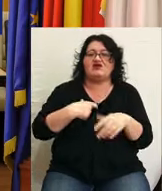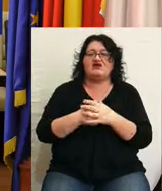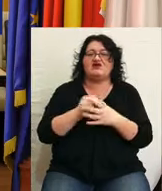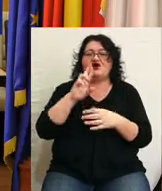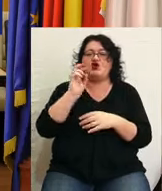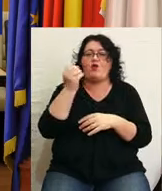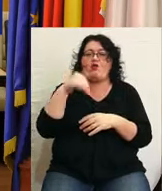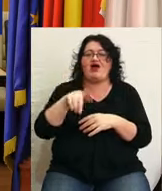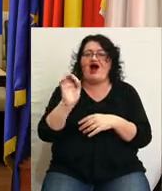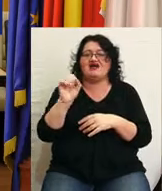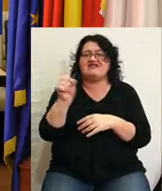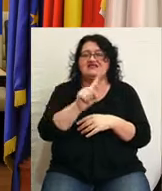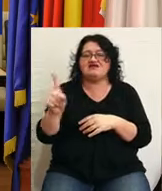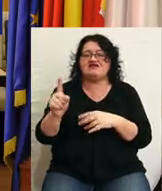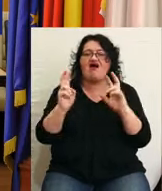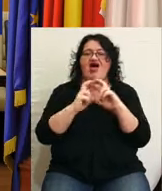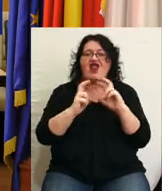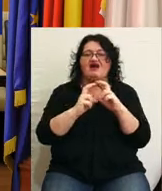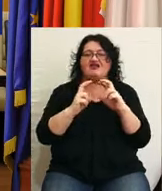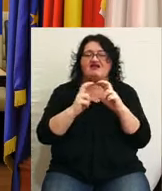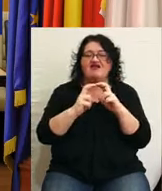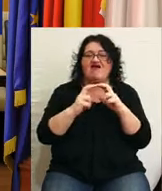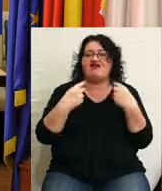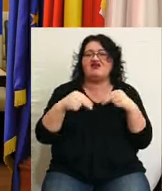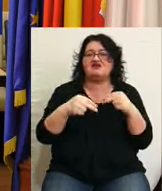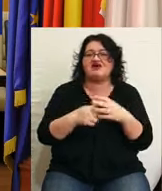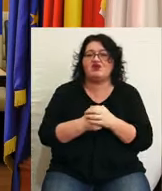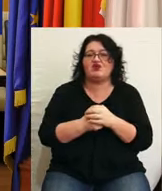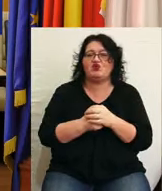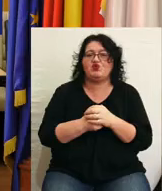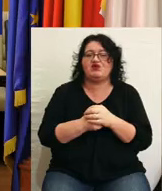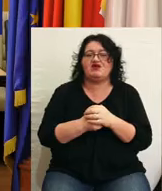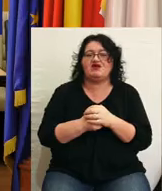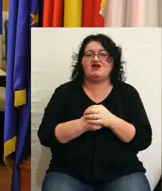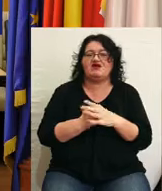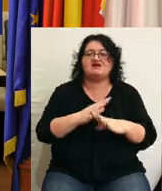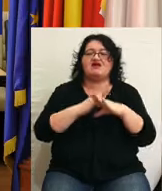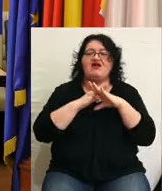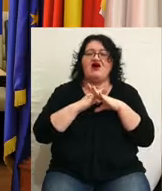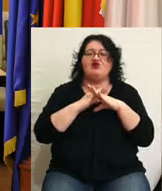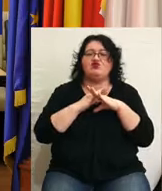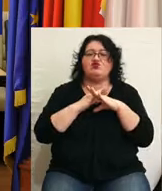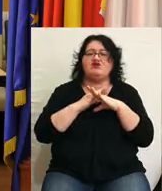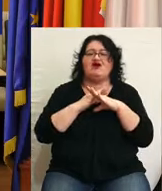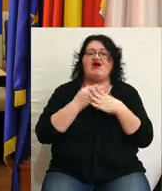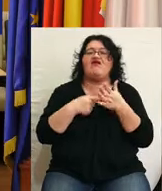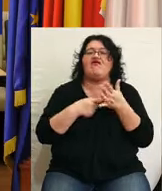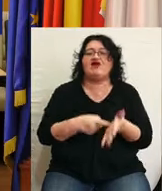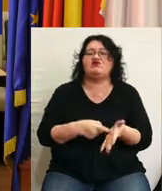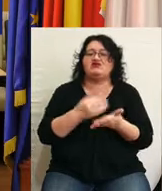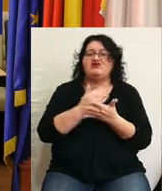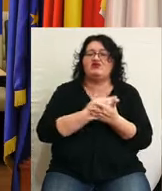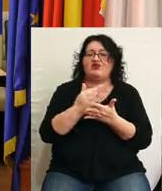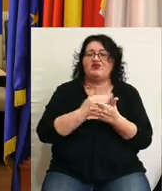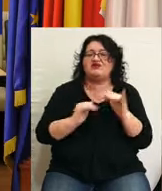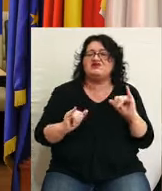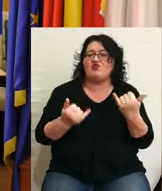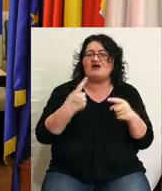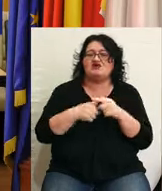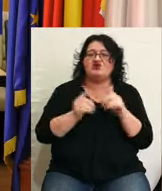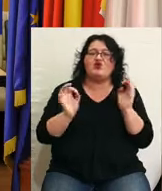RomGaz, Electrica, de exemplu, să ne ajute în această situație